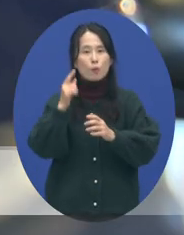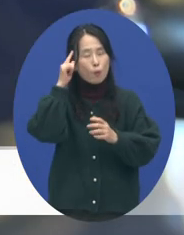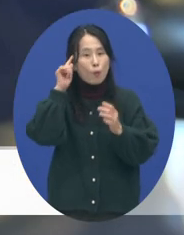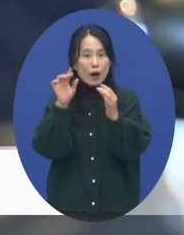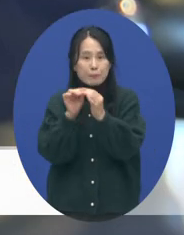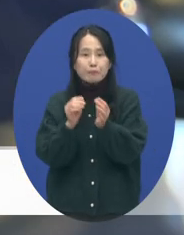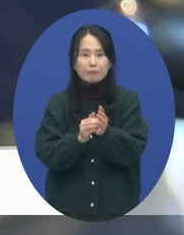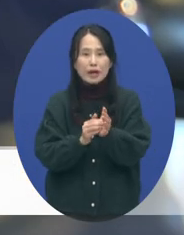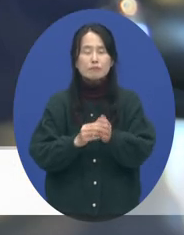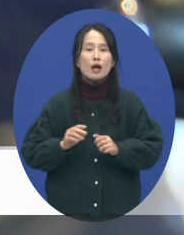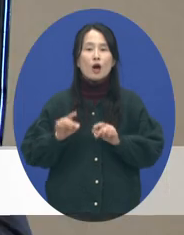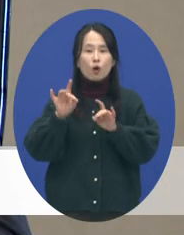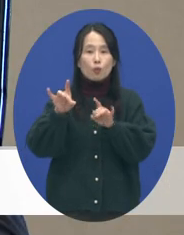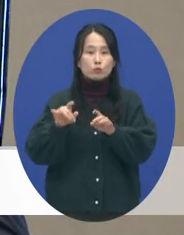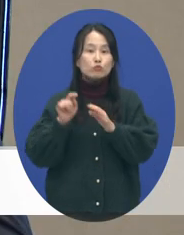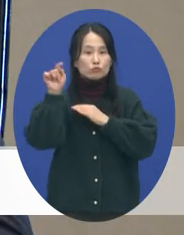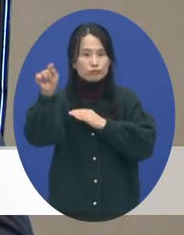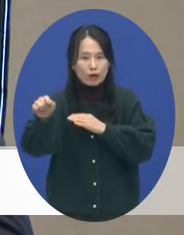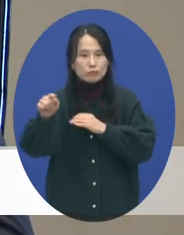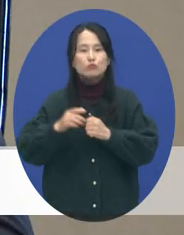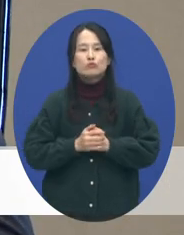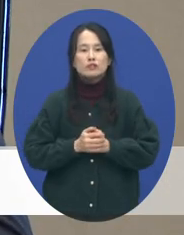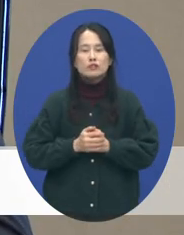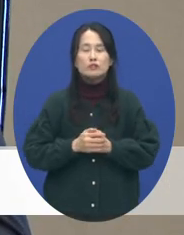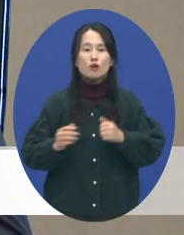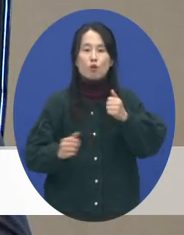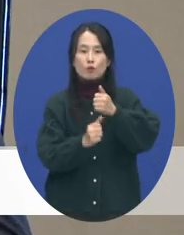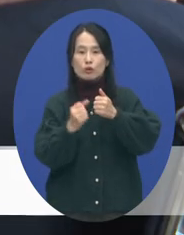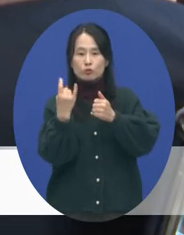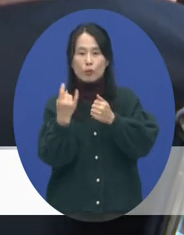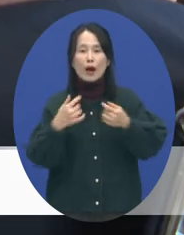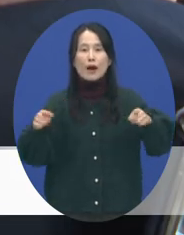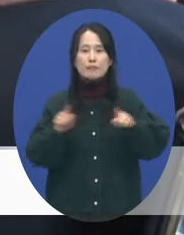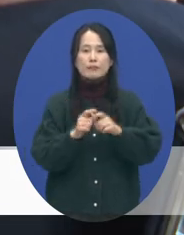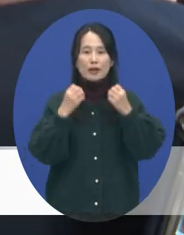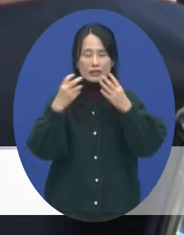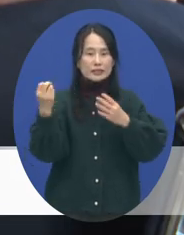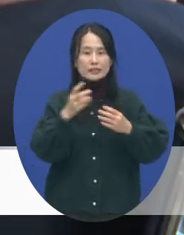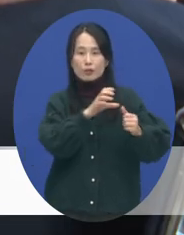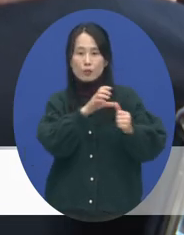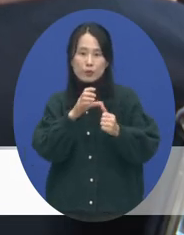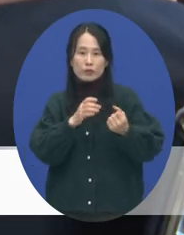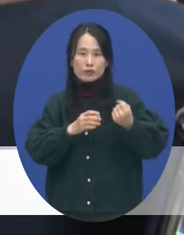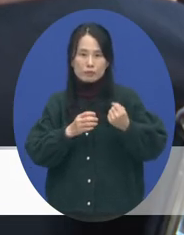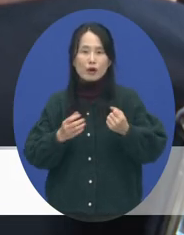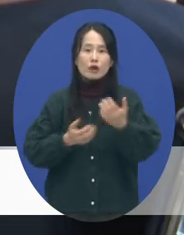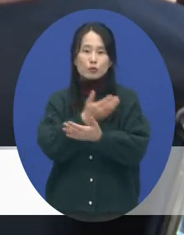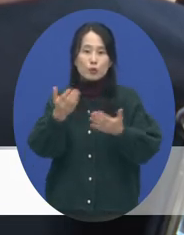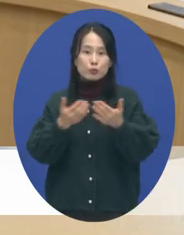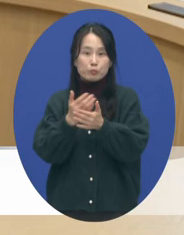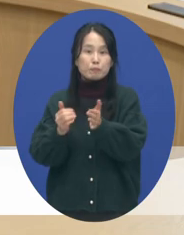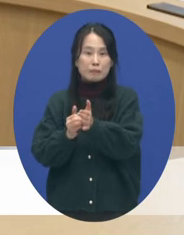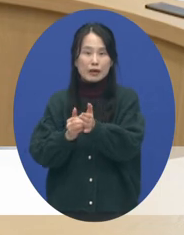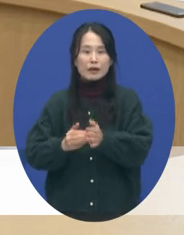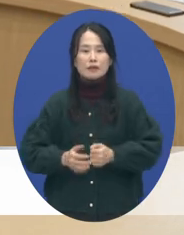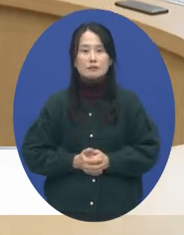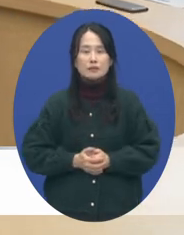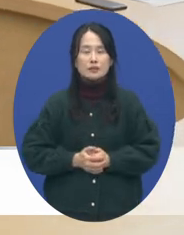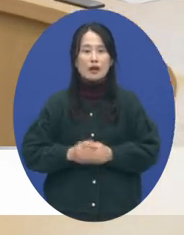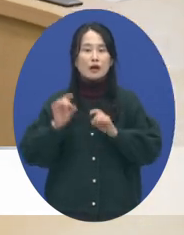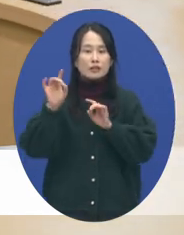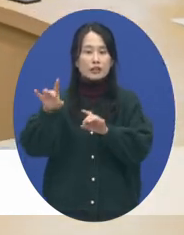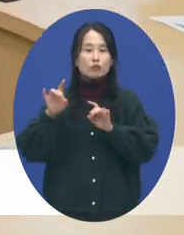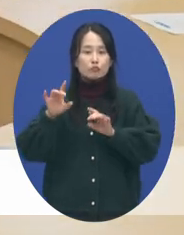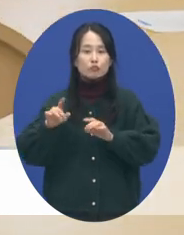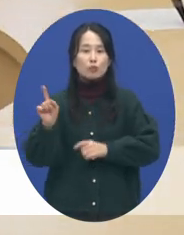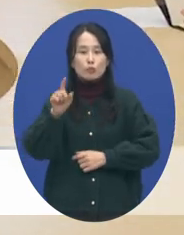마주했습니다. 호주를 방문, 한호 경제협력위원회 위원들과 신재생 에너지 등 협력 의지를 교환했습니다.